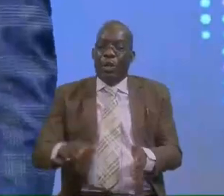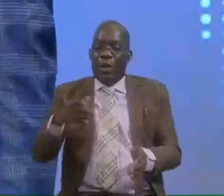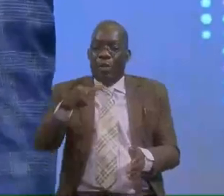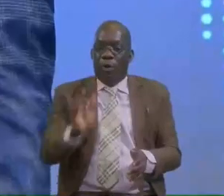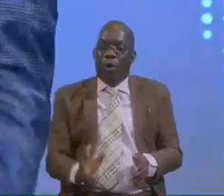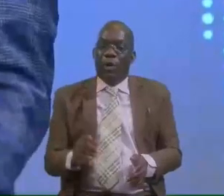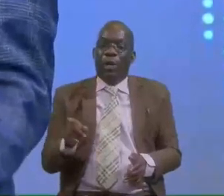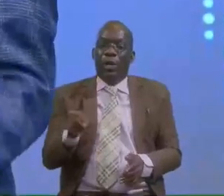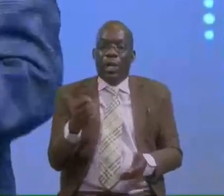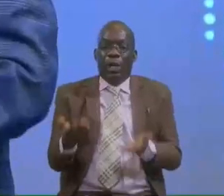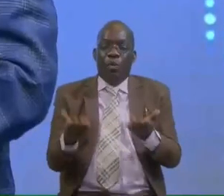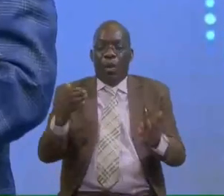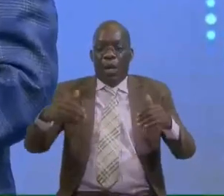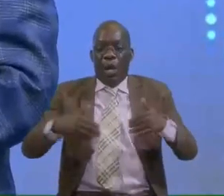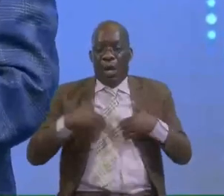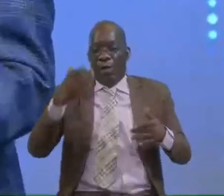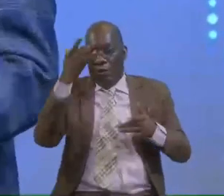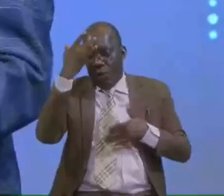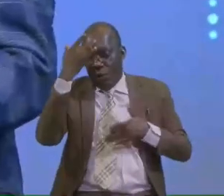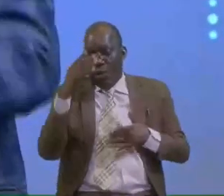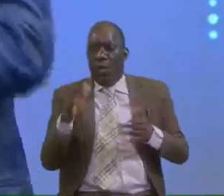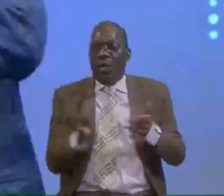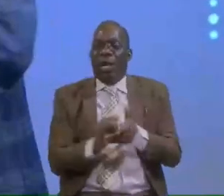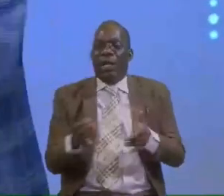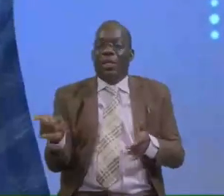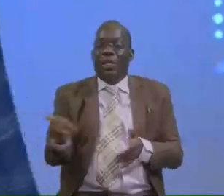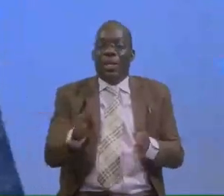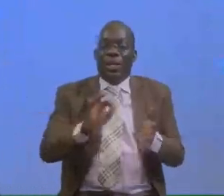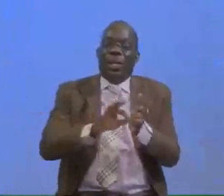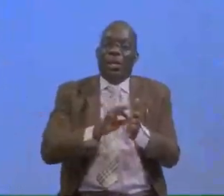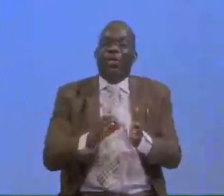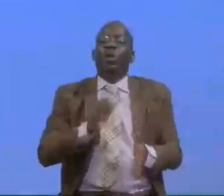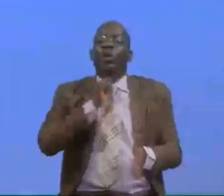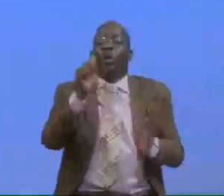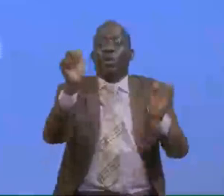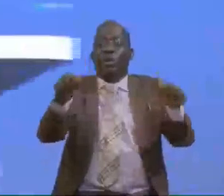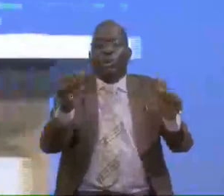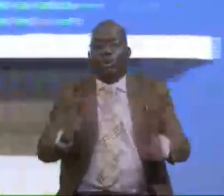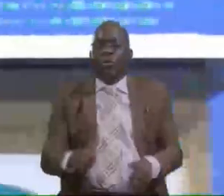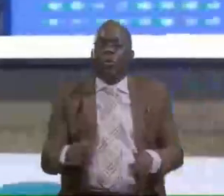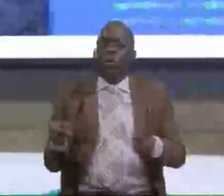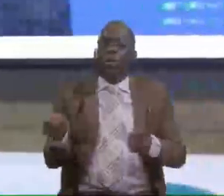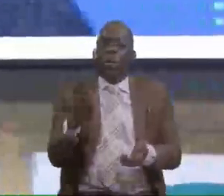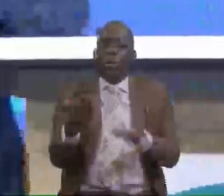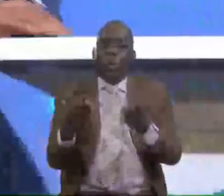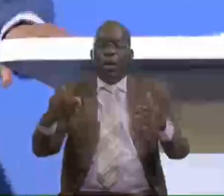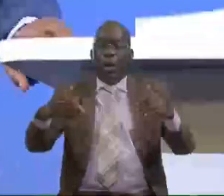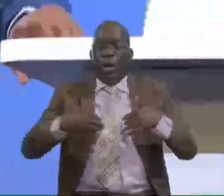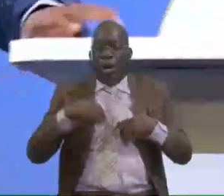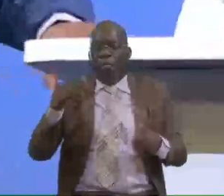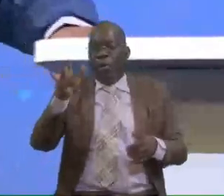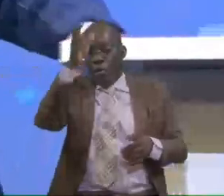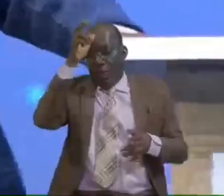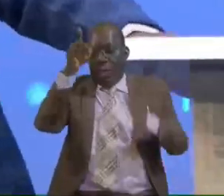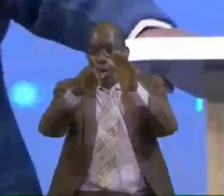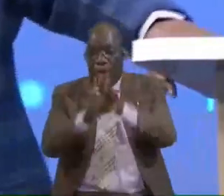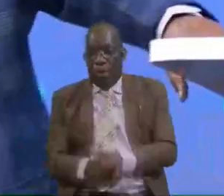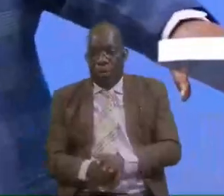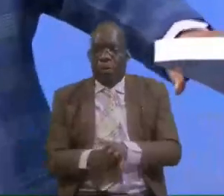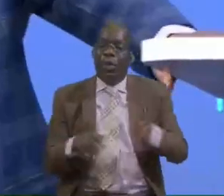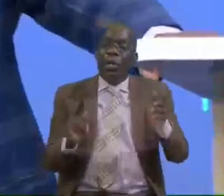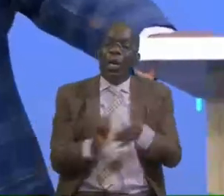ils peuvent avoir des maladies qu'ils considèrent impossibles. Ils peuvent avoir des oppressions sataniques